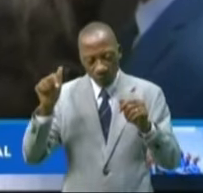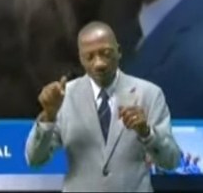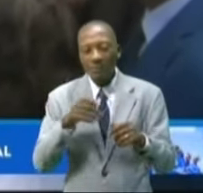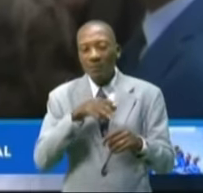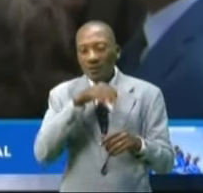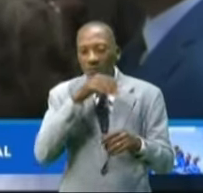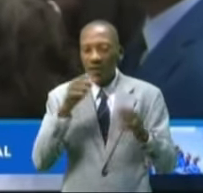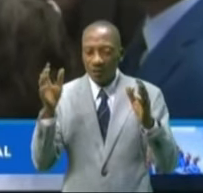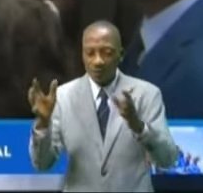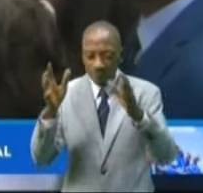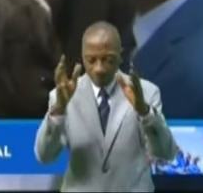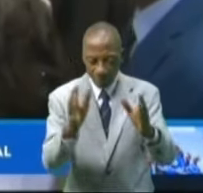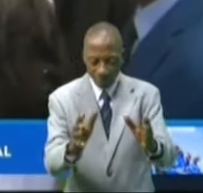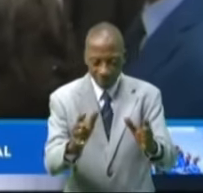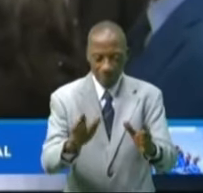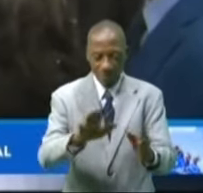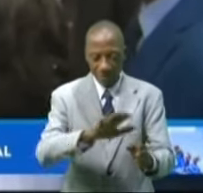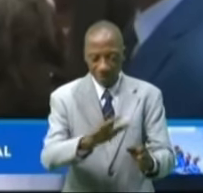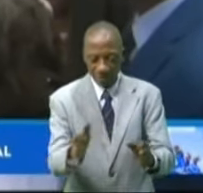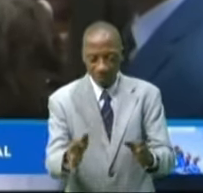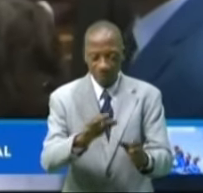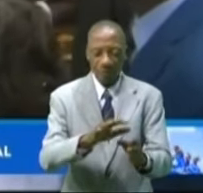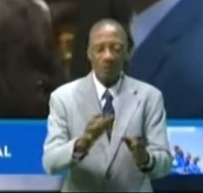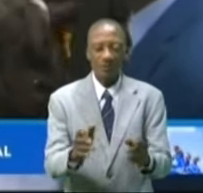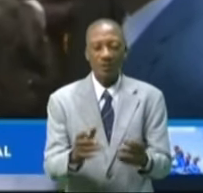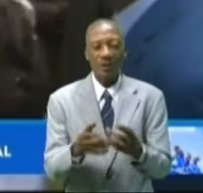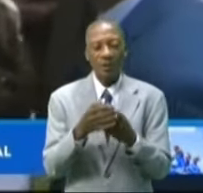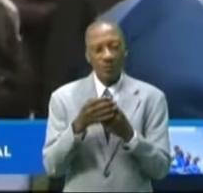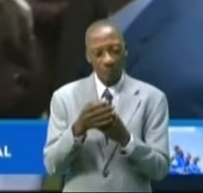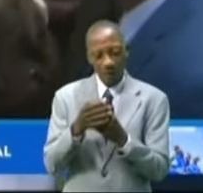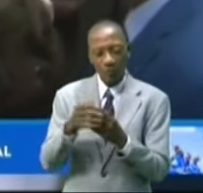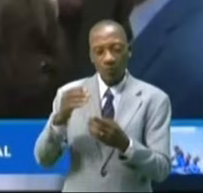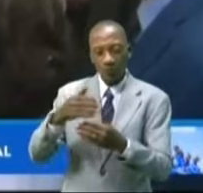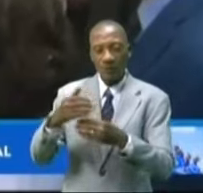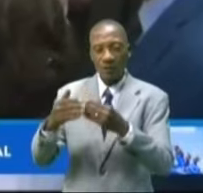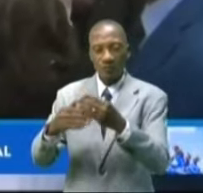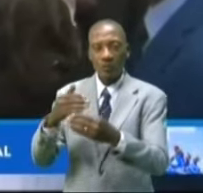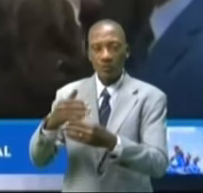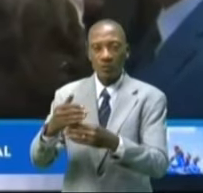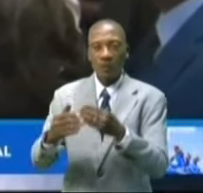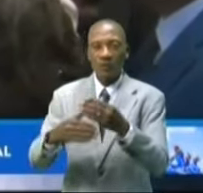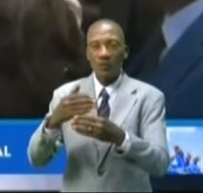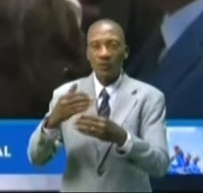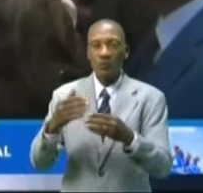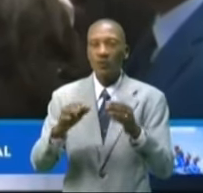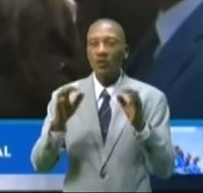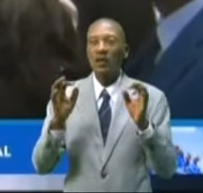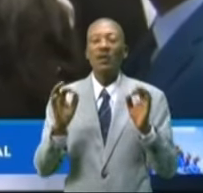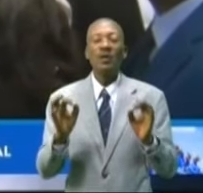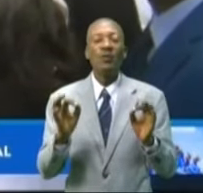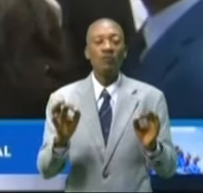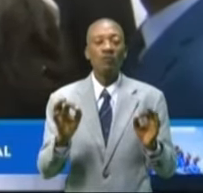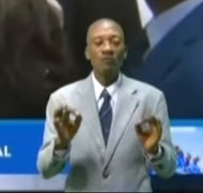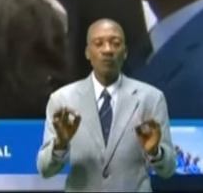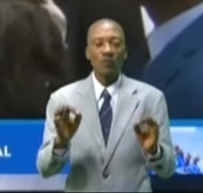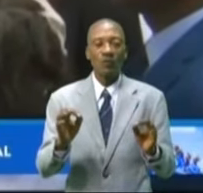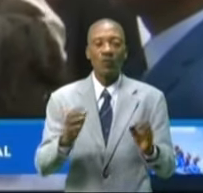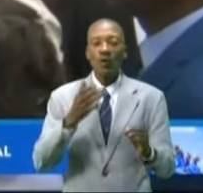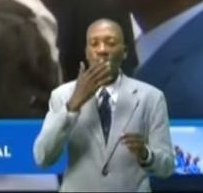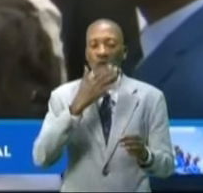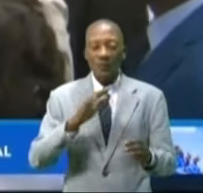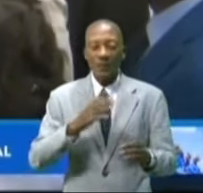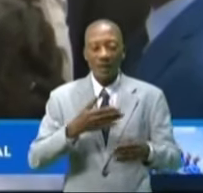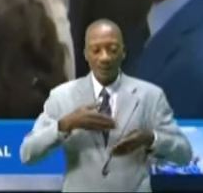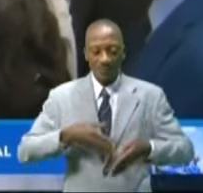pierre de cet édifice, dont les travaux seront pris en charge par les bâtisseurs du service national. Nous y reviendrons dans nos